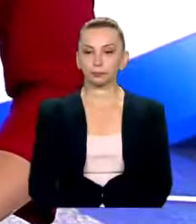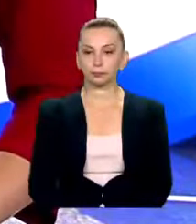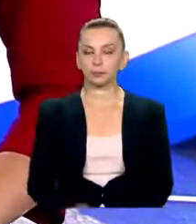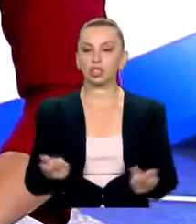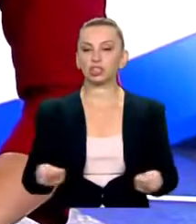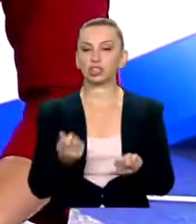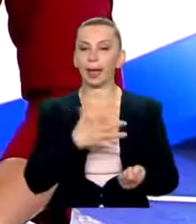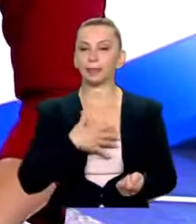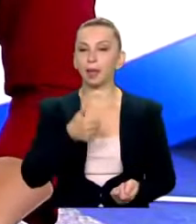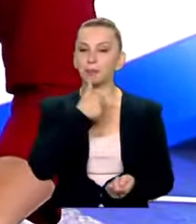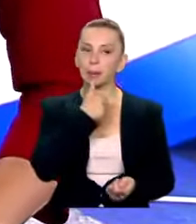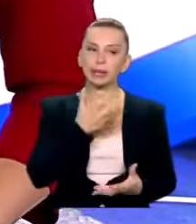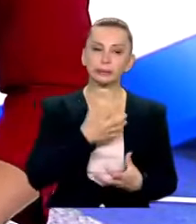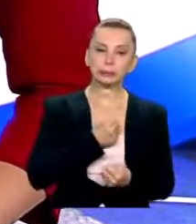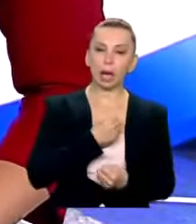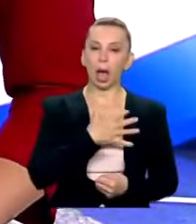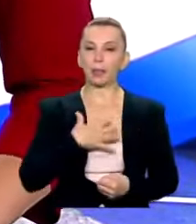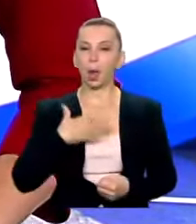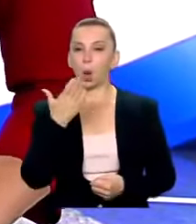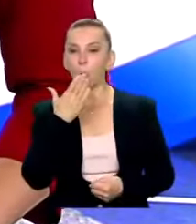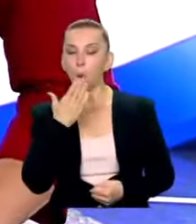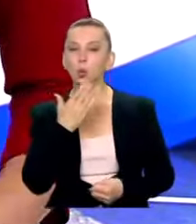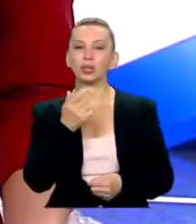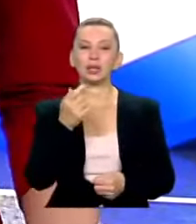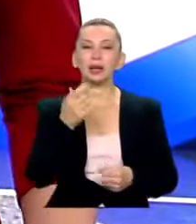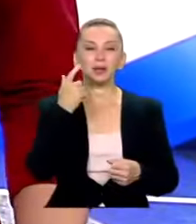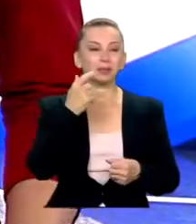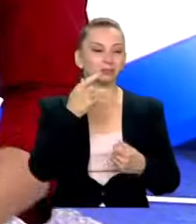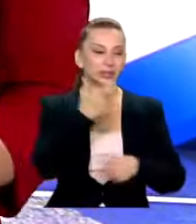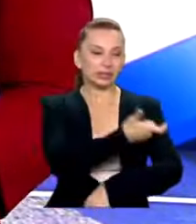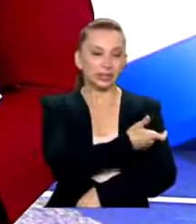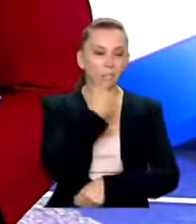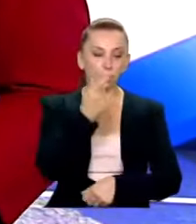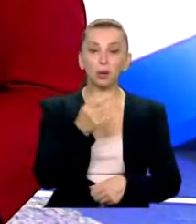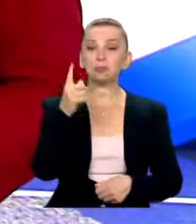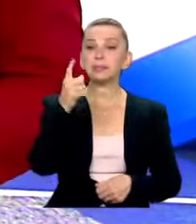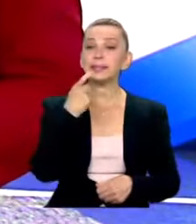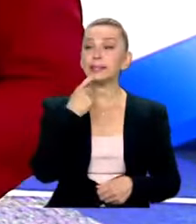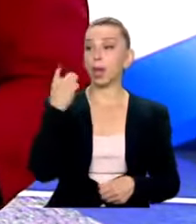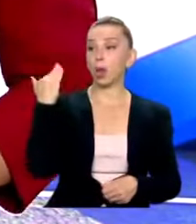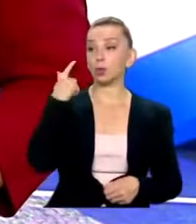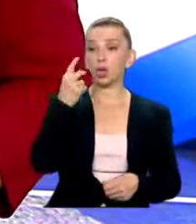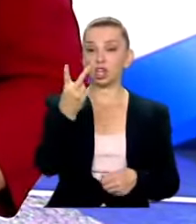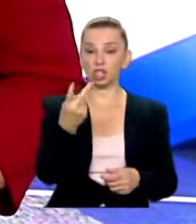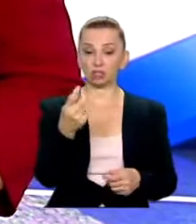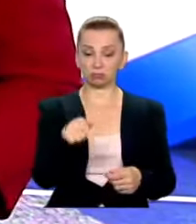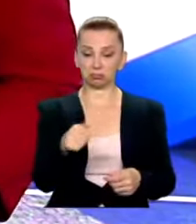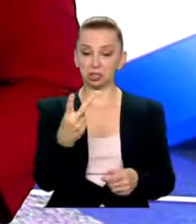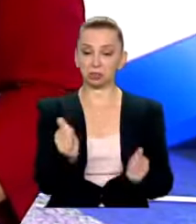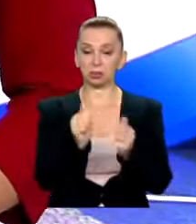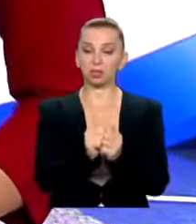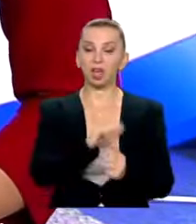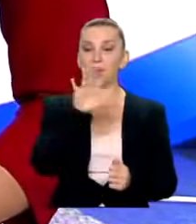Efendim, çalışan anne babalar dertli. Anaokulu ve kreş fiyatları geçen yıla göre 2 kat arttı. Çözümü bakıcıda arayan anne